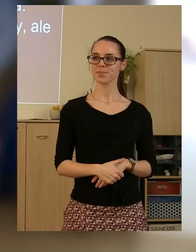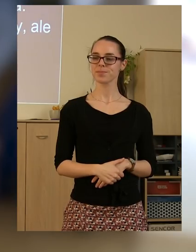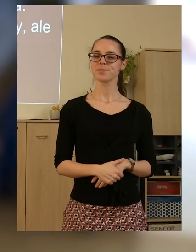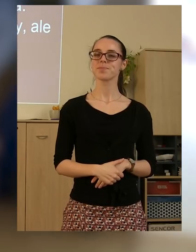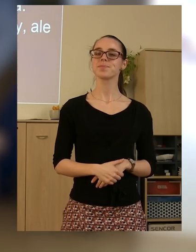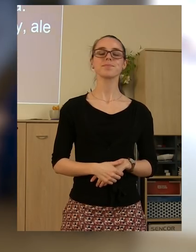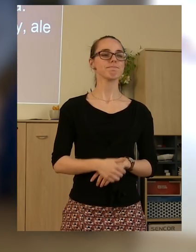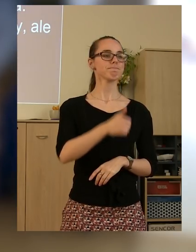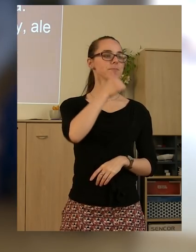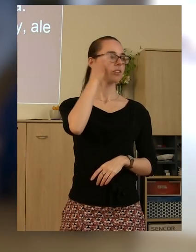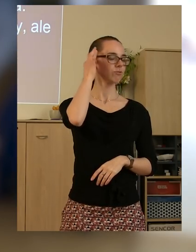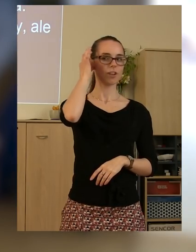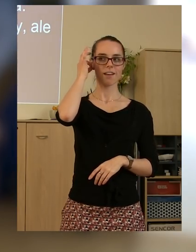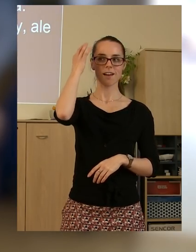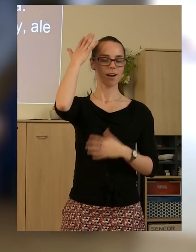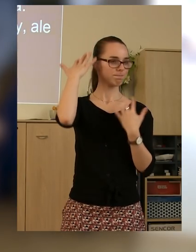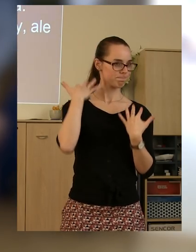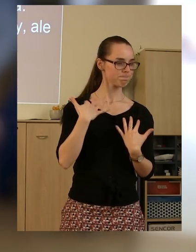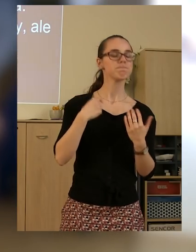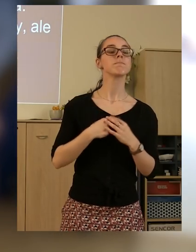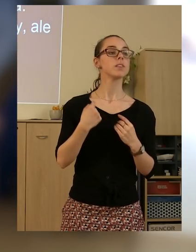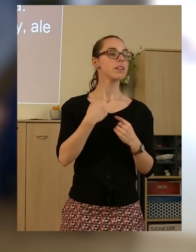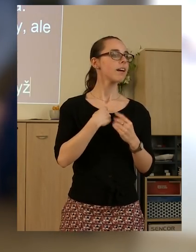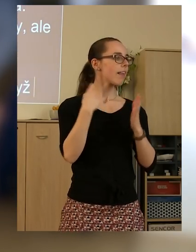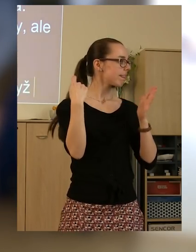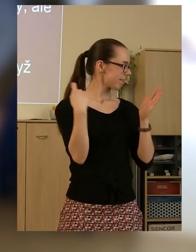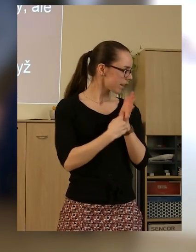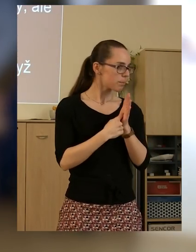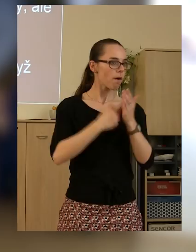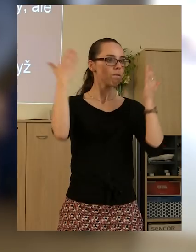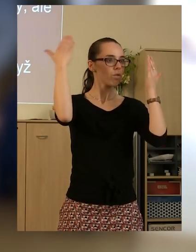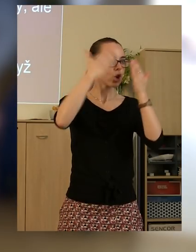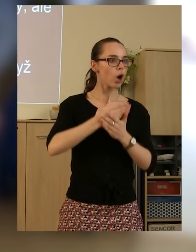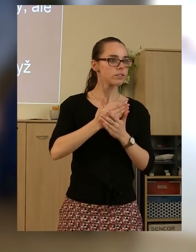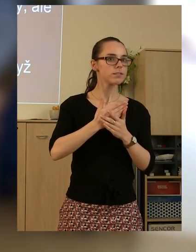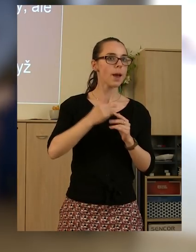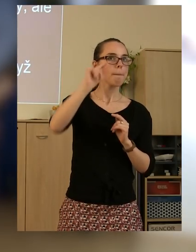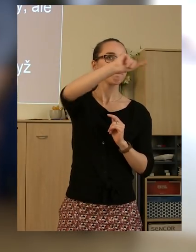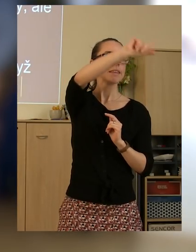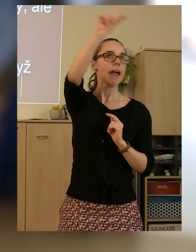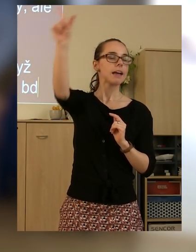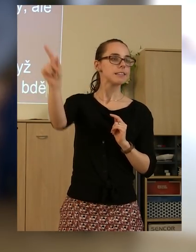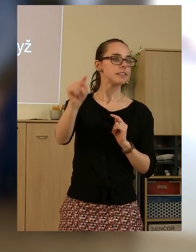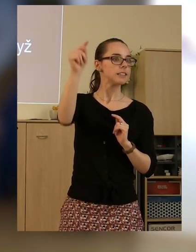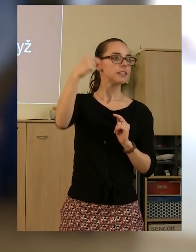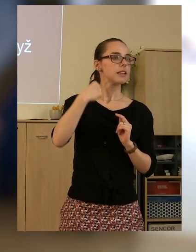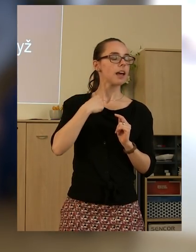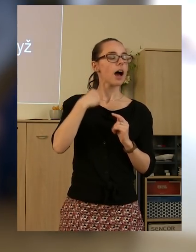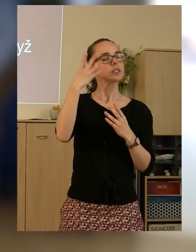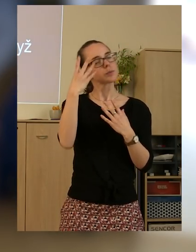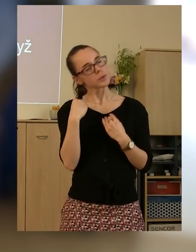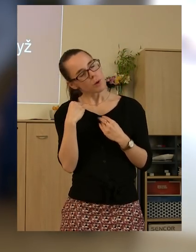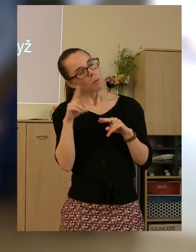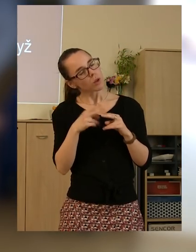Chtěla zeptat, když jsem náměsíčná a vlastně jsem, jakoby vypadám viděle, otevřeným oči mluvím, chodím po bytě, ale